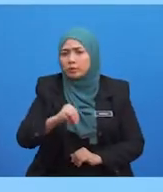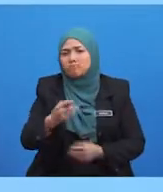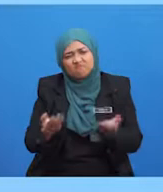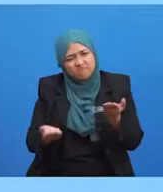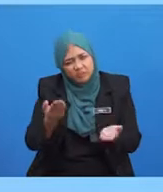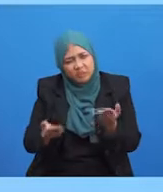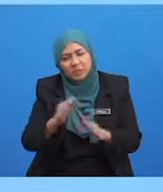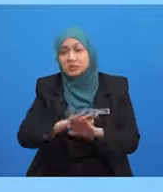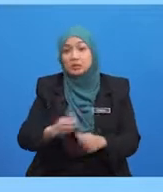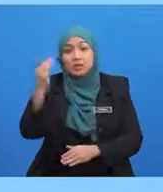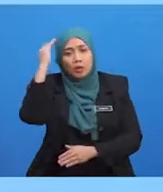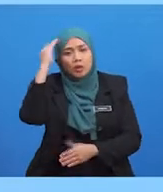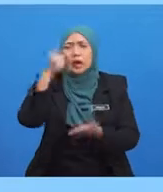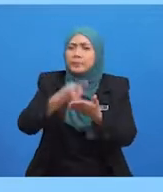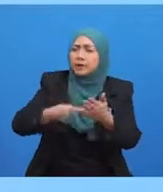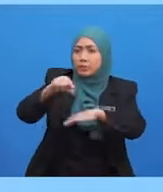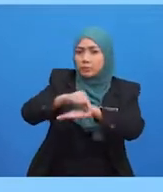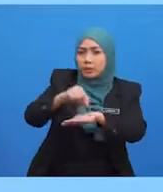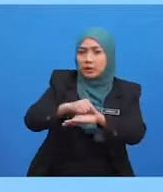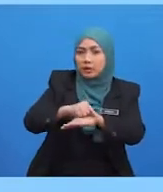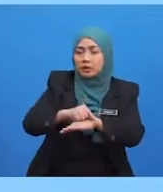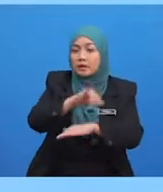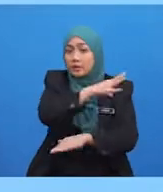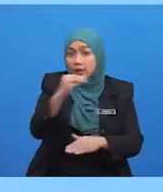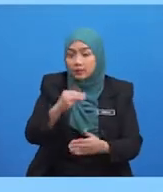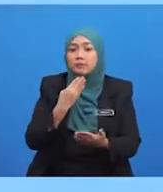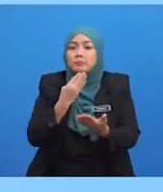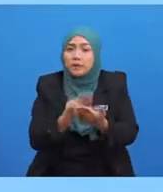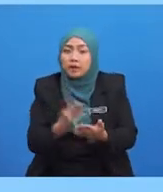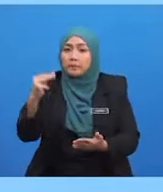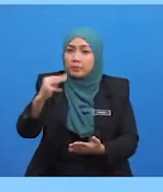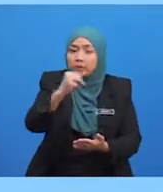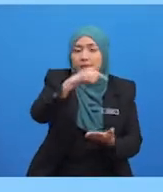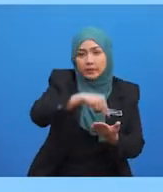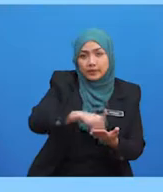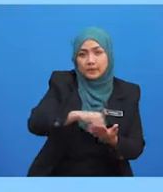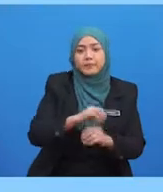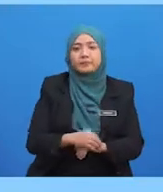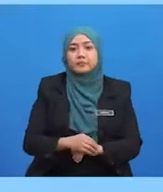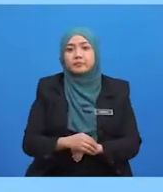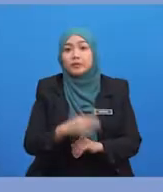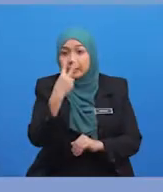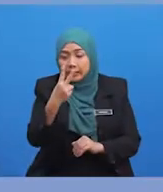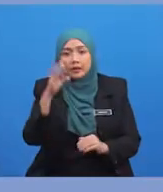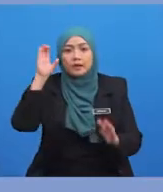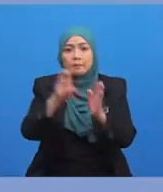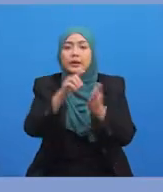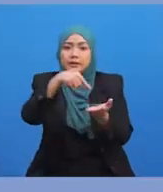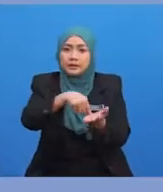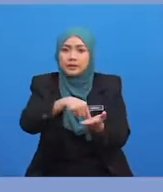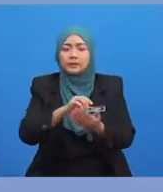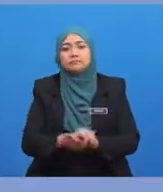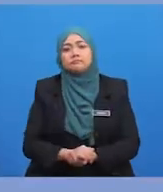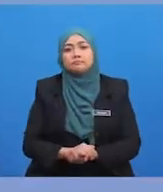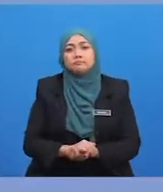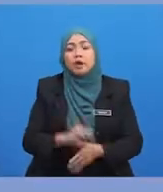apakah kegunaan dan kebaikan mikroorganisma ini. Mari kita saksikan gambar ini. Antara